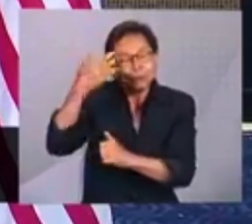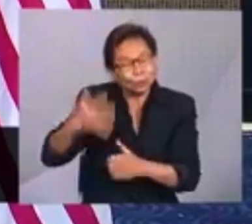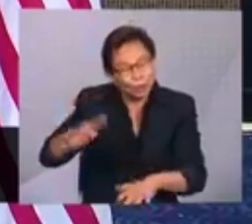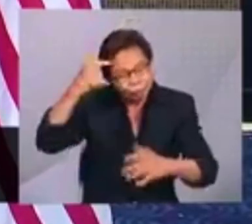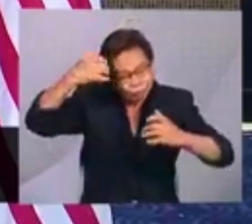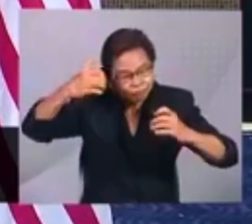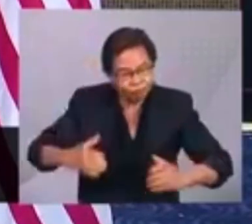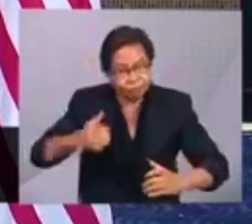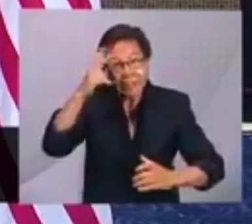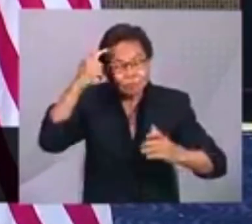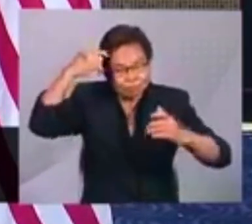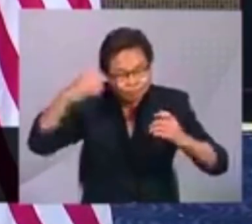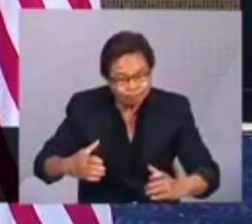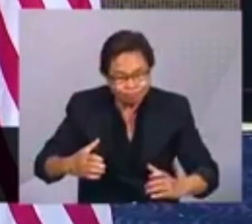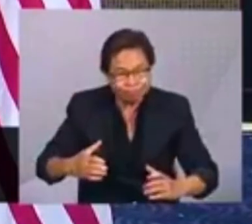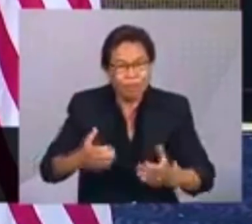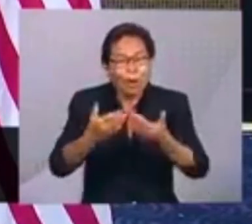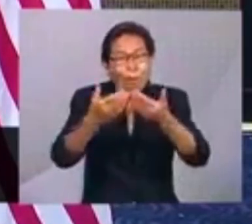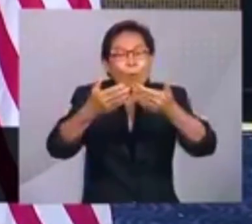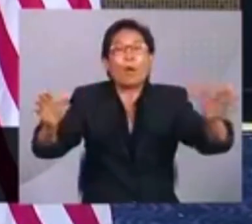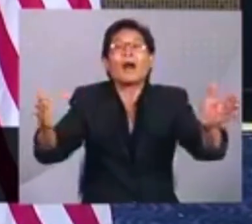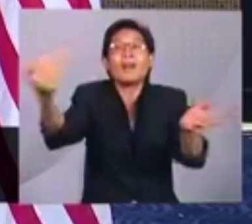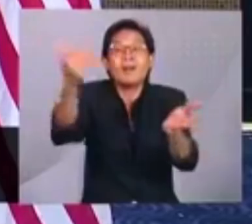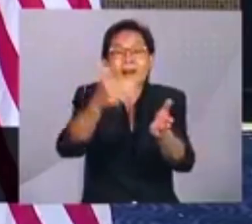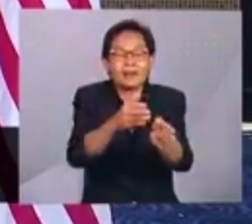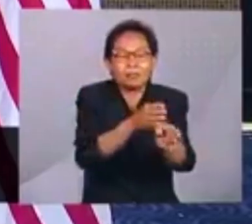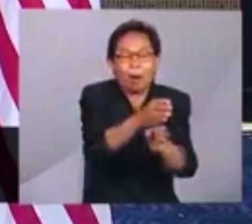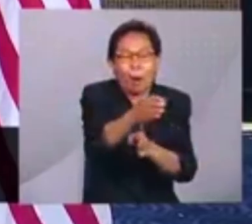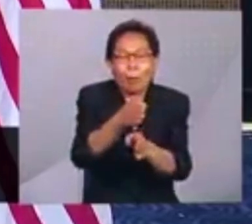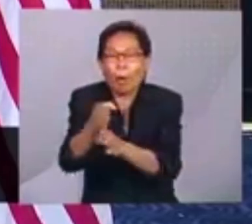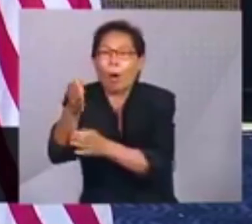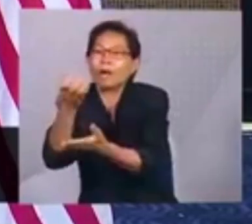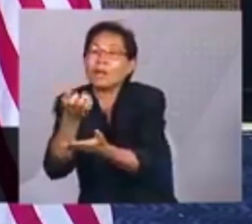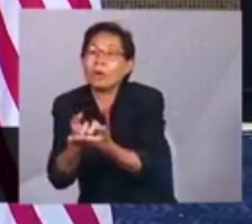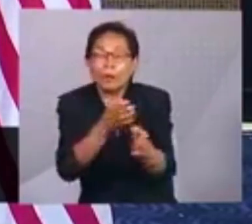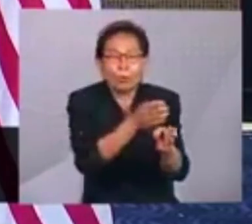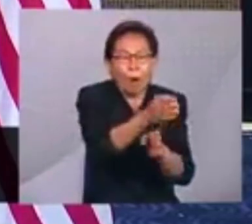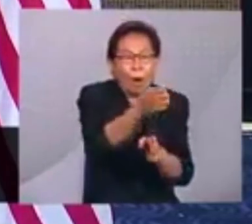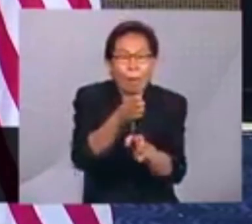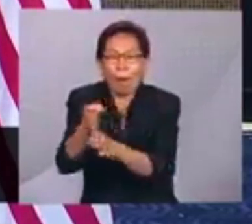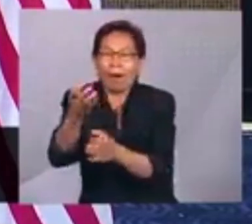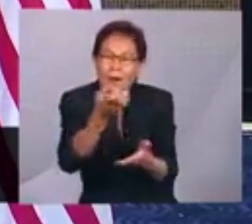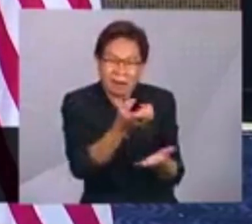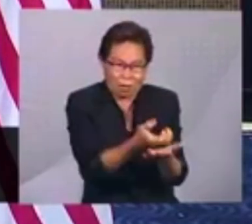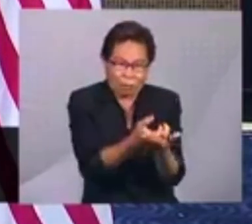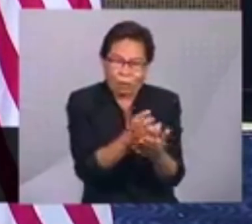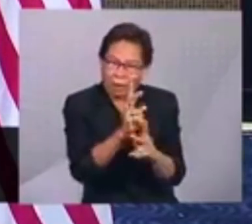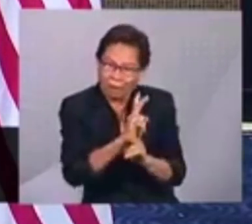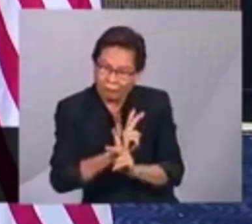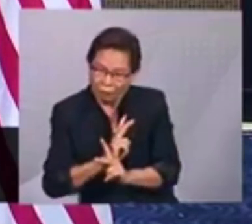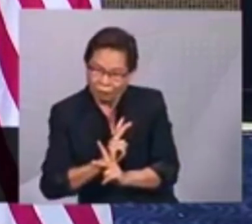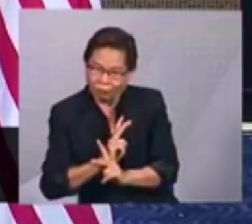telah memutuskan untuk membuka semules sektor-sektor ekonomi secara berhati-hati